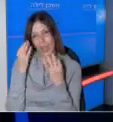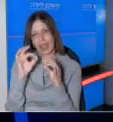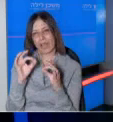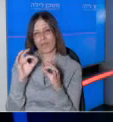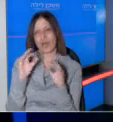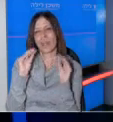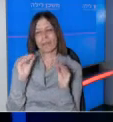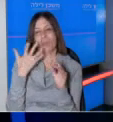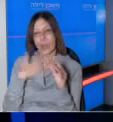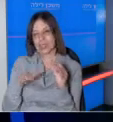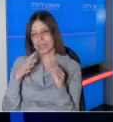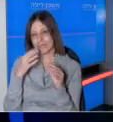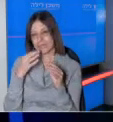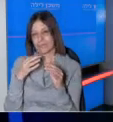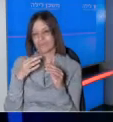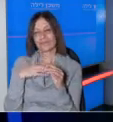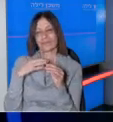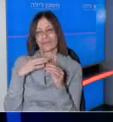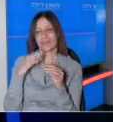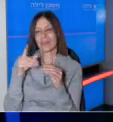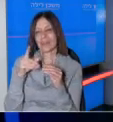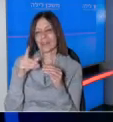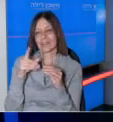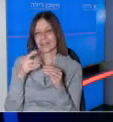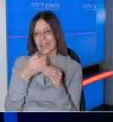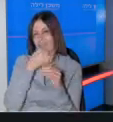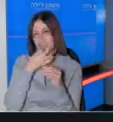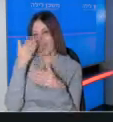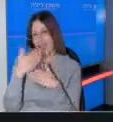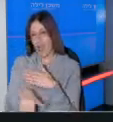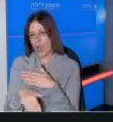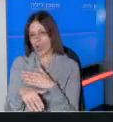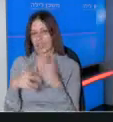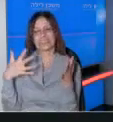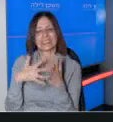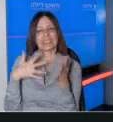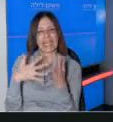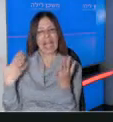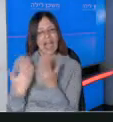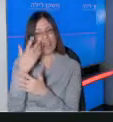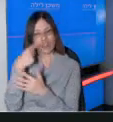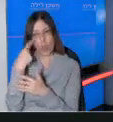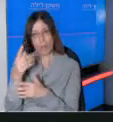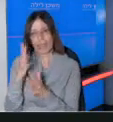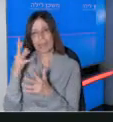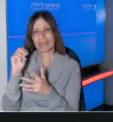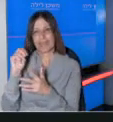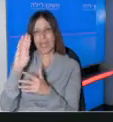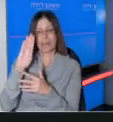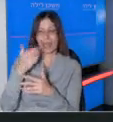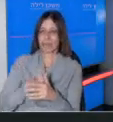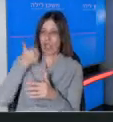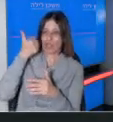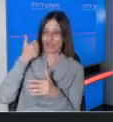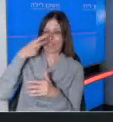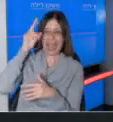לב. אם אתם רוצים לשים לב, רגע, אבטר אחרון ונגמור את העניין. סקר חדש אומר לנו שאם ניר ברקת יעמוד בראשות